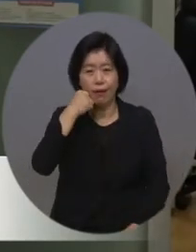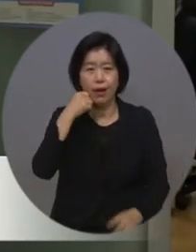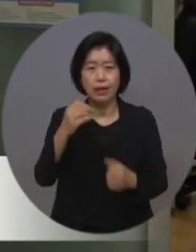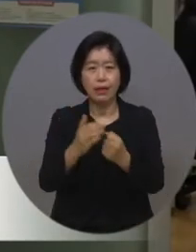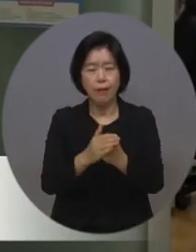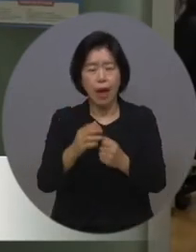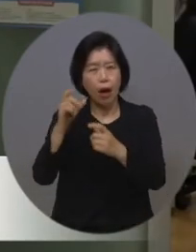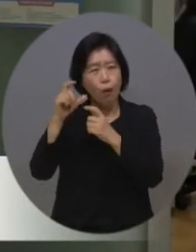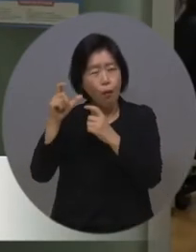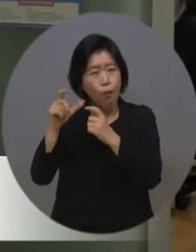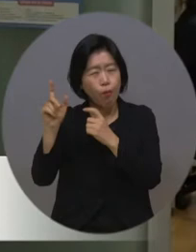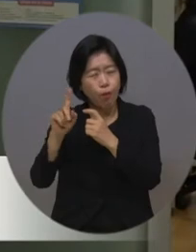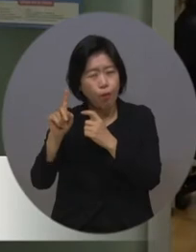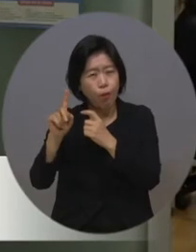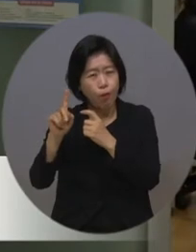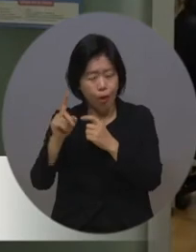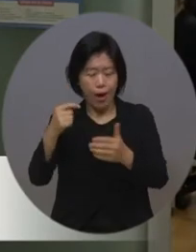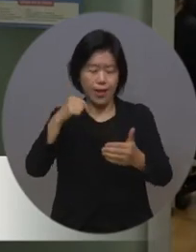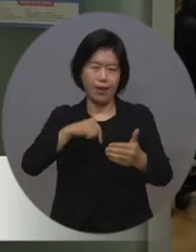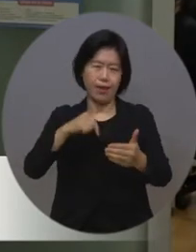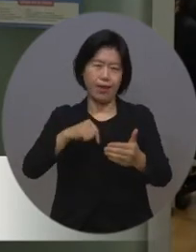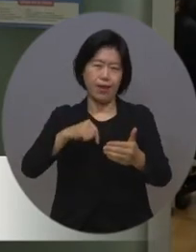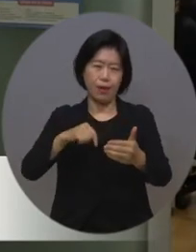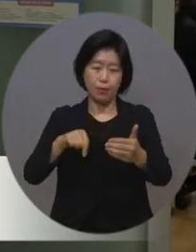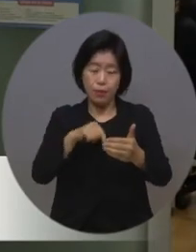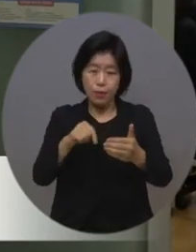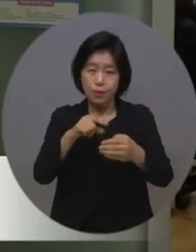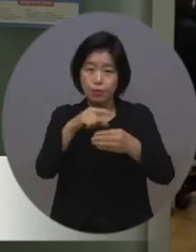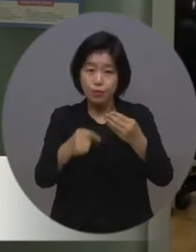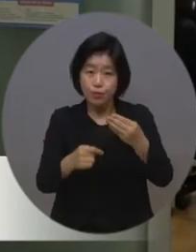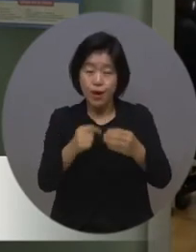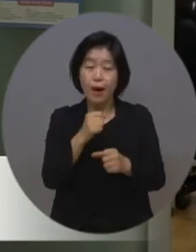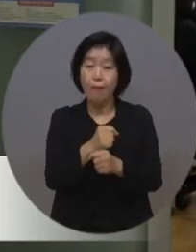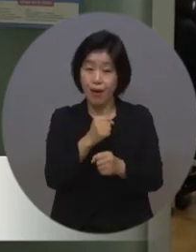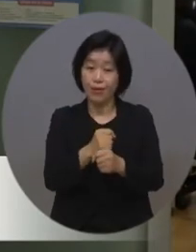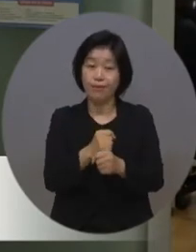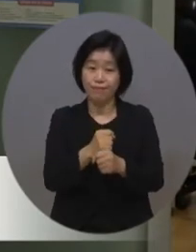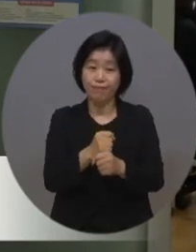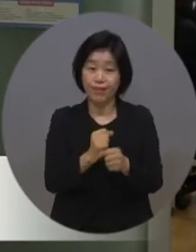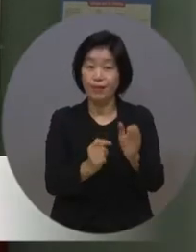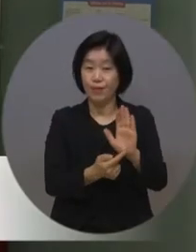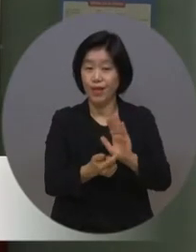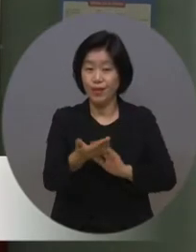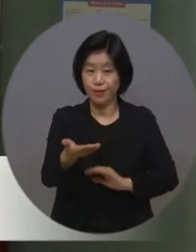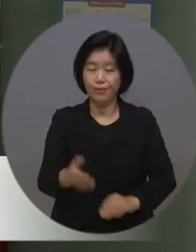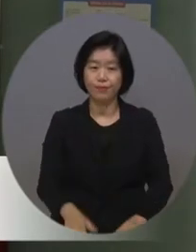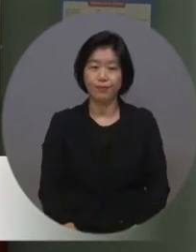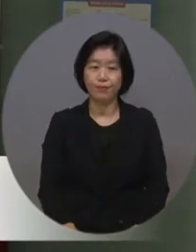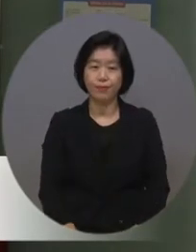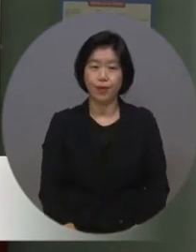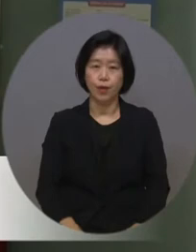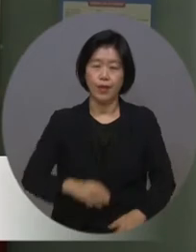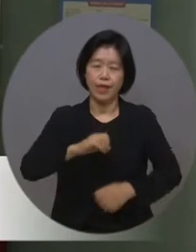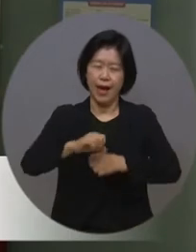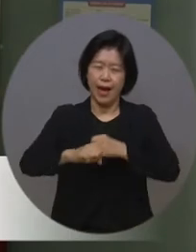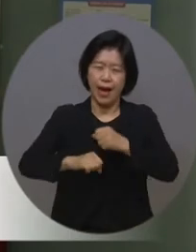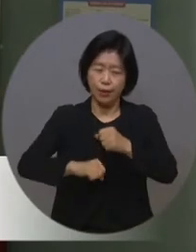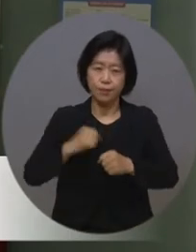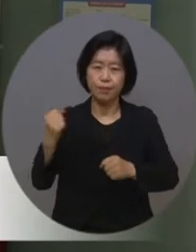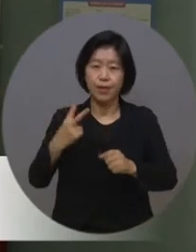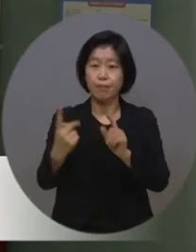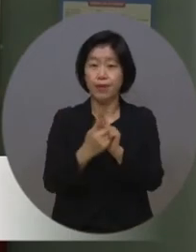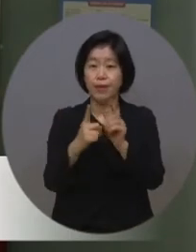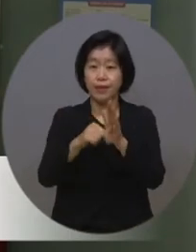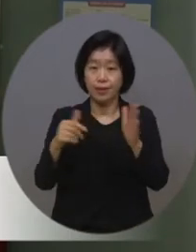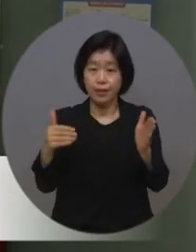하면서 내부적으로 프로그램을 제공해주면서 건강하게 잘 지내고 있는 편입니다. 우리 안에 자유로움이 있을 때까지